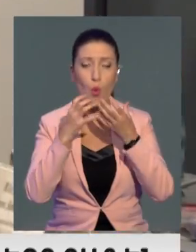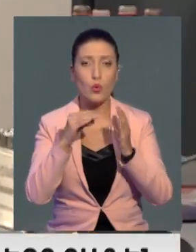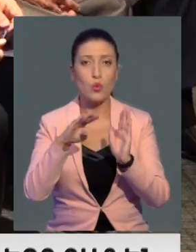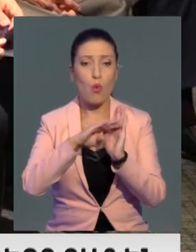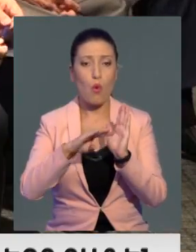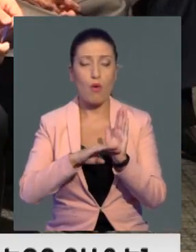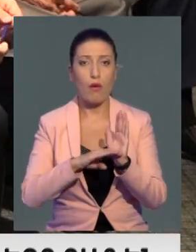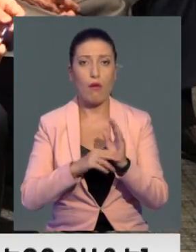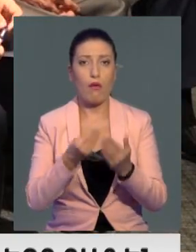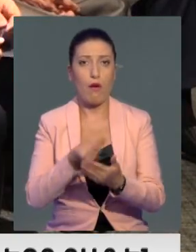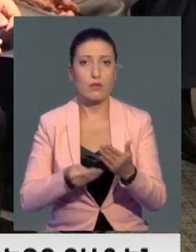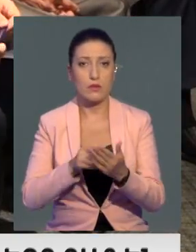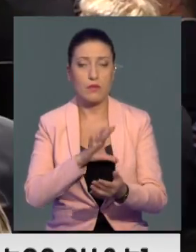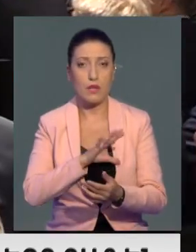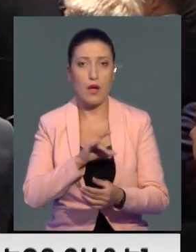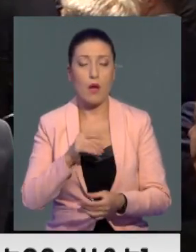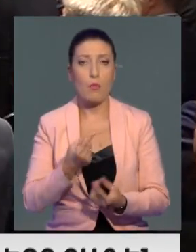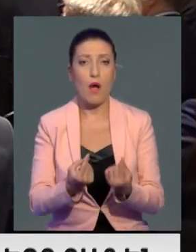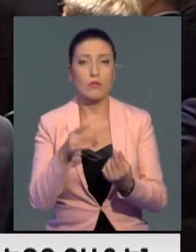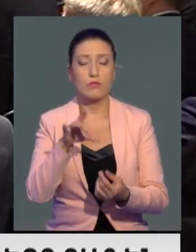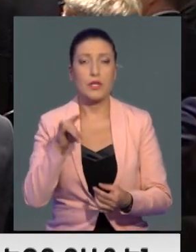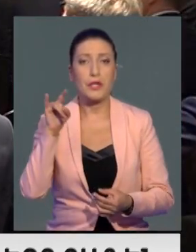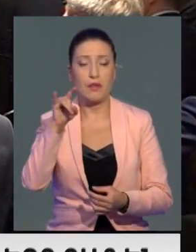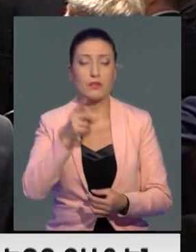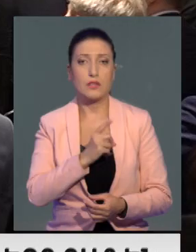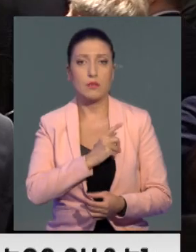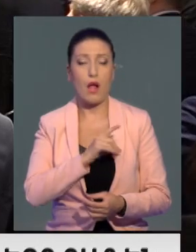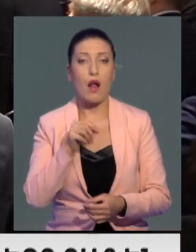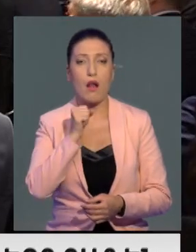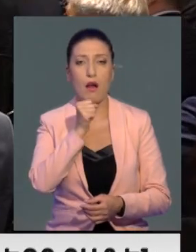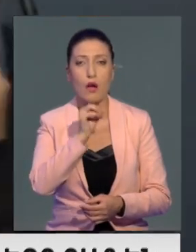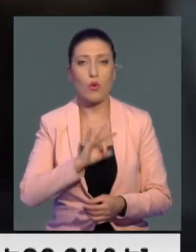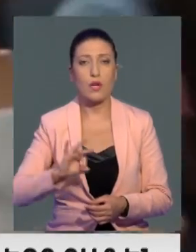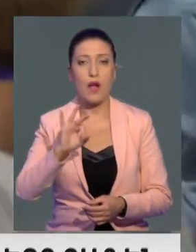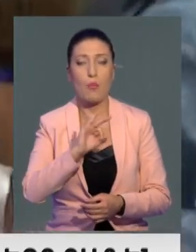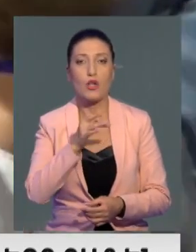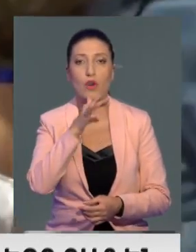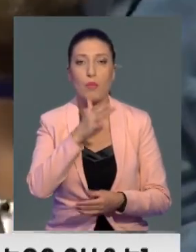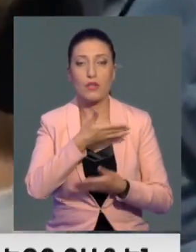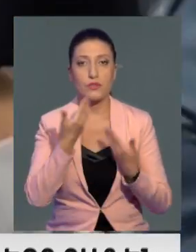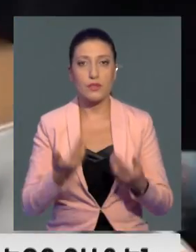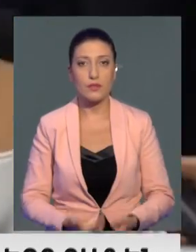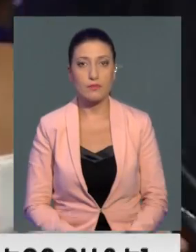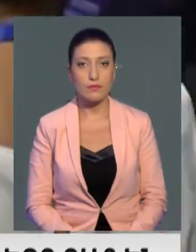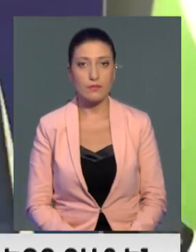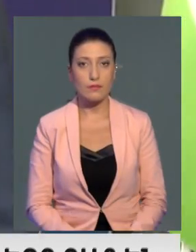է։ Պաշտոնյաներին ինքնաթիռն է սպասում, լրագրողների համար այլևս ժամանակ չկա։